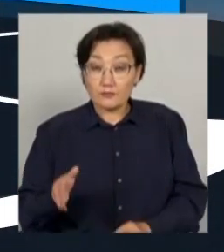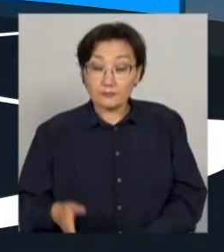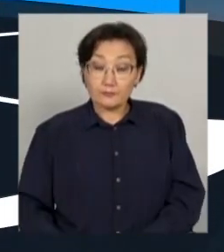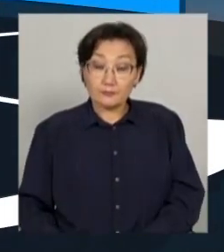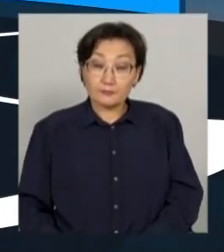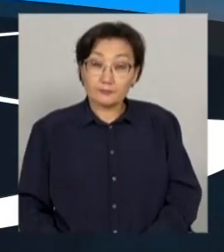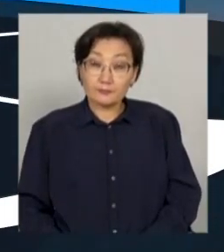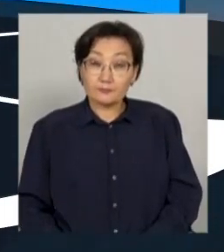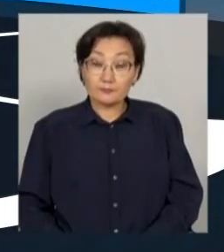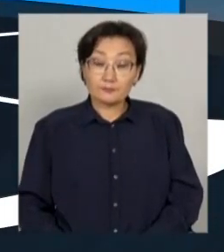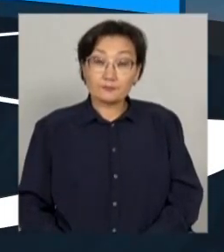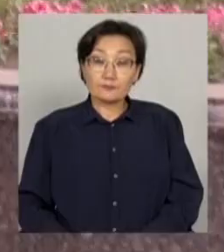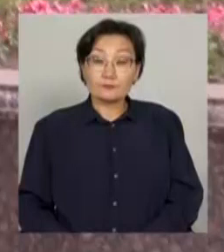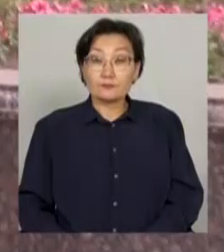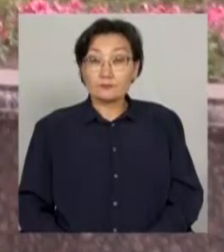запомнилась эта сессия.